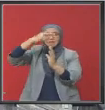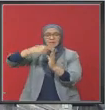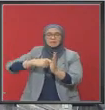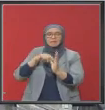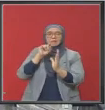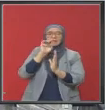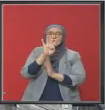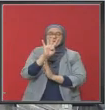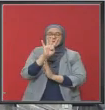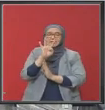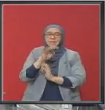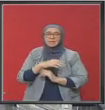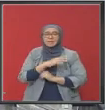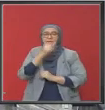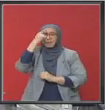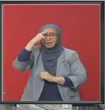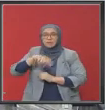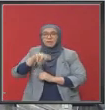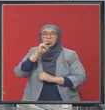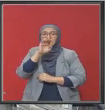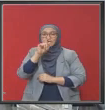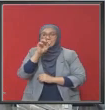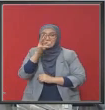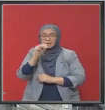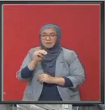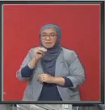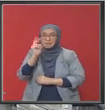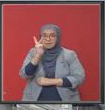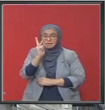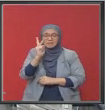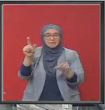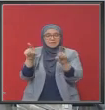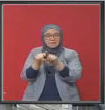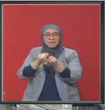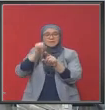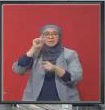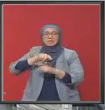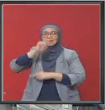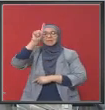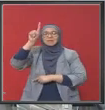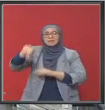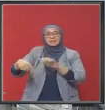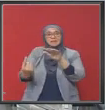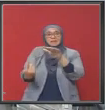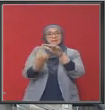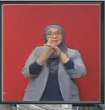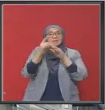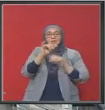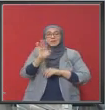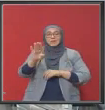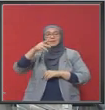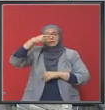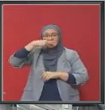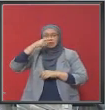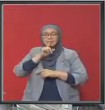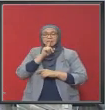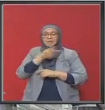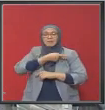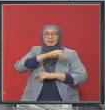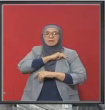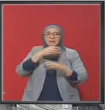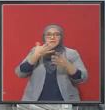untuk moratorium ketiga seperti juga pertanyaan daripada yang ROM Adapun Tian Kementerian telah mengambil tindakan